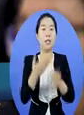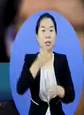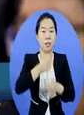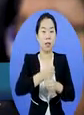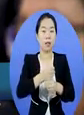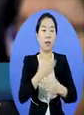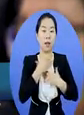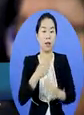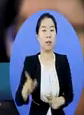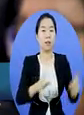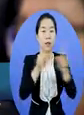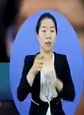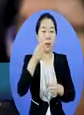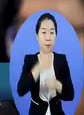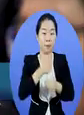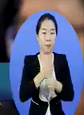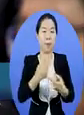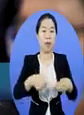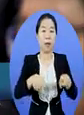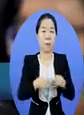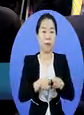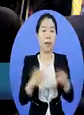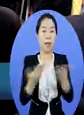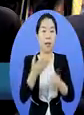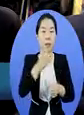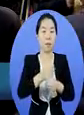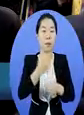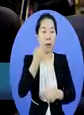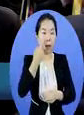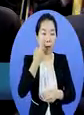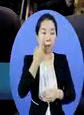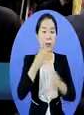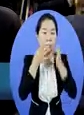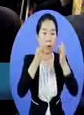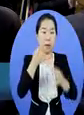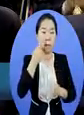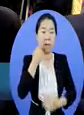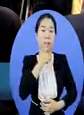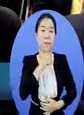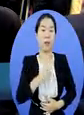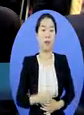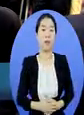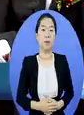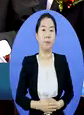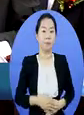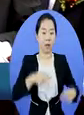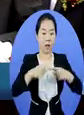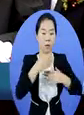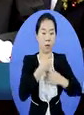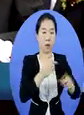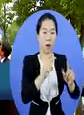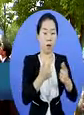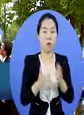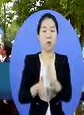추진하고 안정적인 생활기반을 마련해 함께하는 일자리 창출을 위한 서비스 제공에 최선을 다하겠다고 말했습니다. 행정